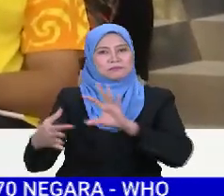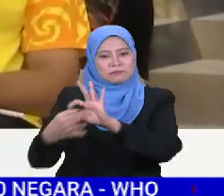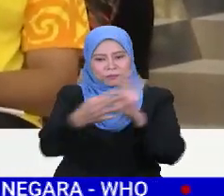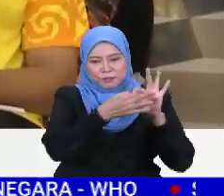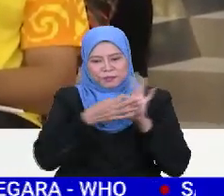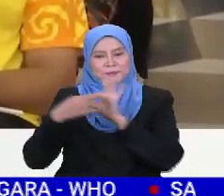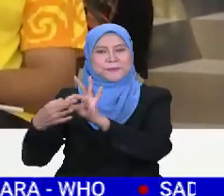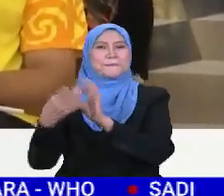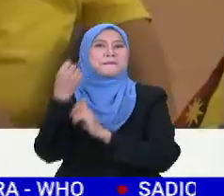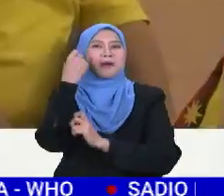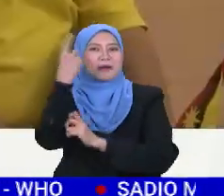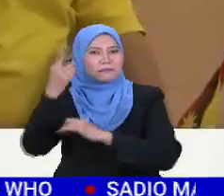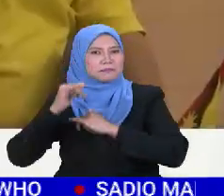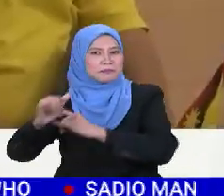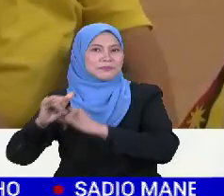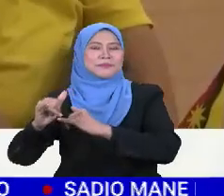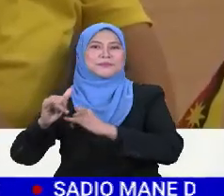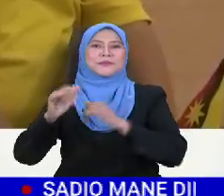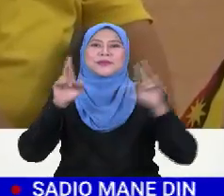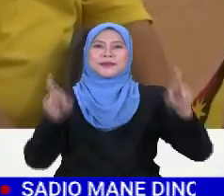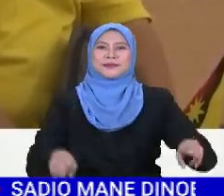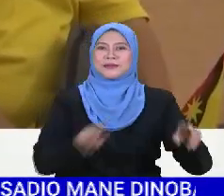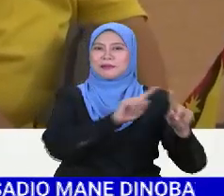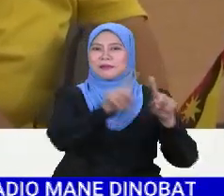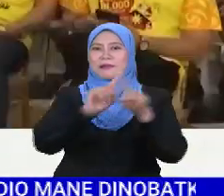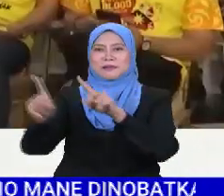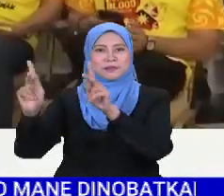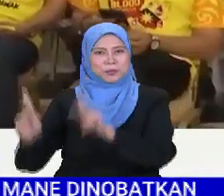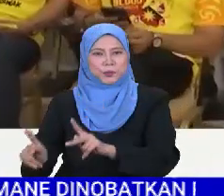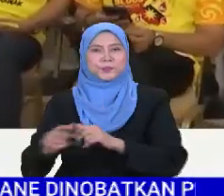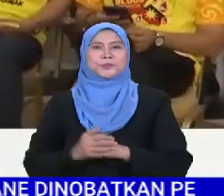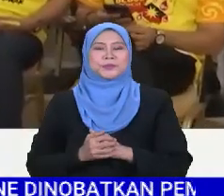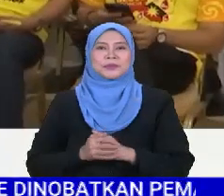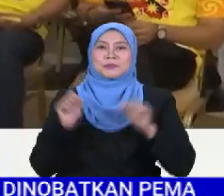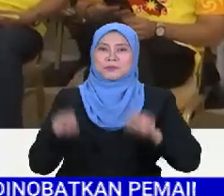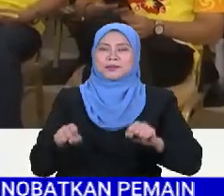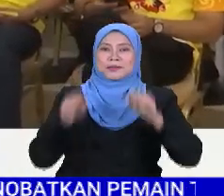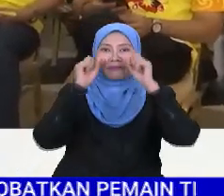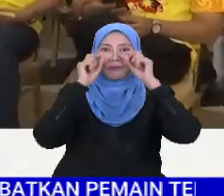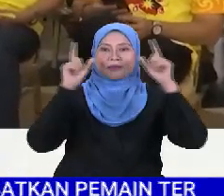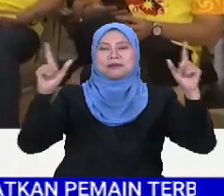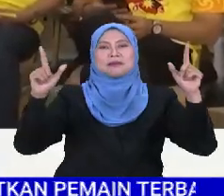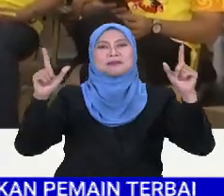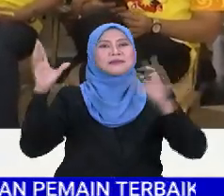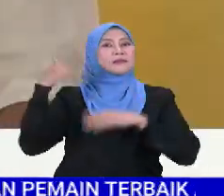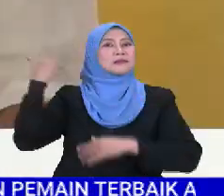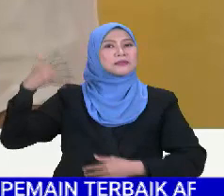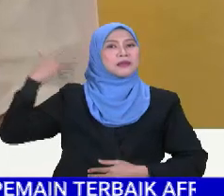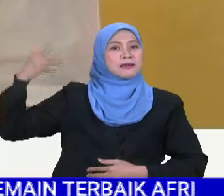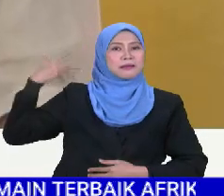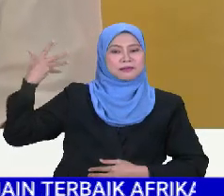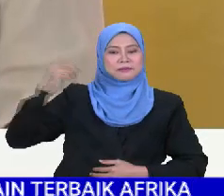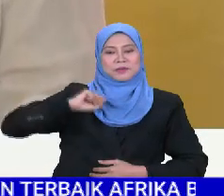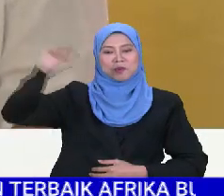dan kefahaman dalam kalangan rakyat pelbagai etnik di Sarawak sekaligus meningkatkan kesedaran tentang sejarah dan